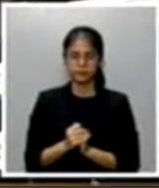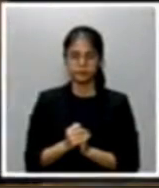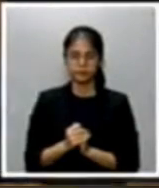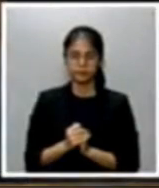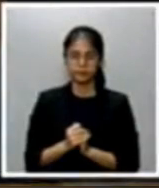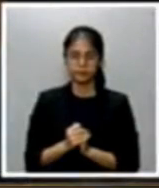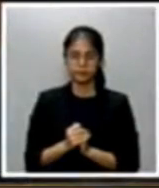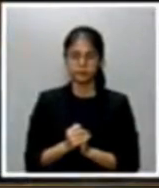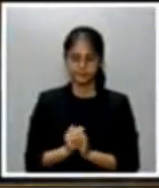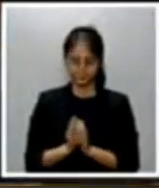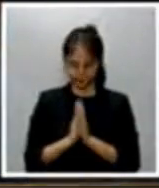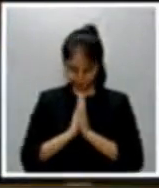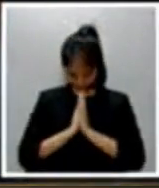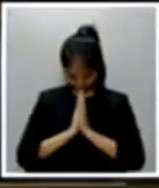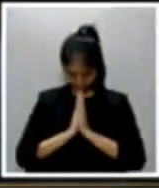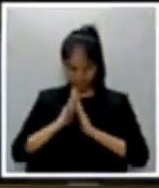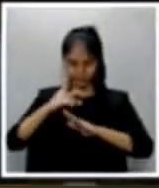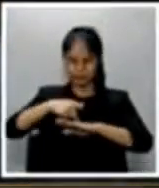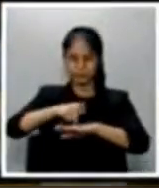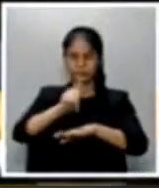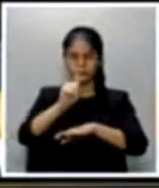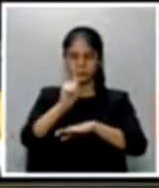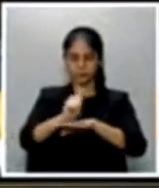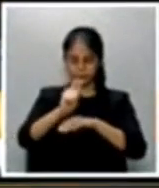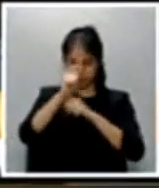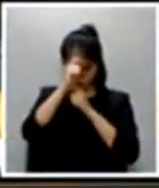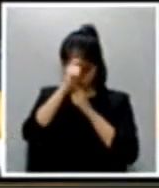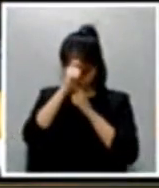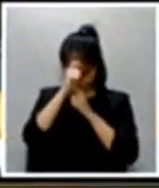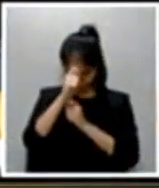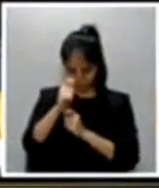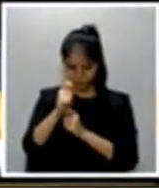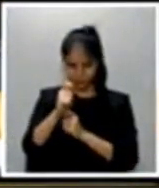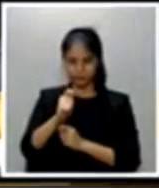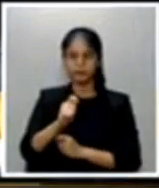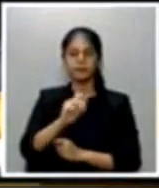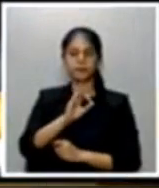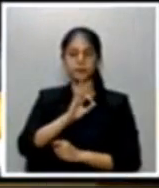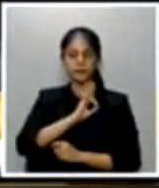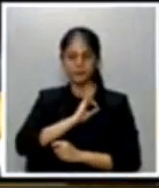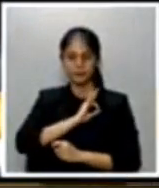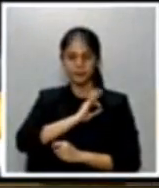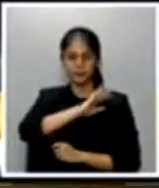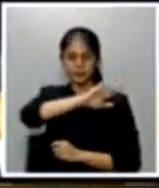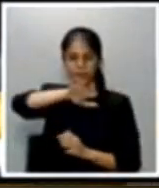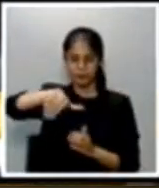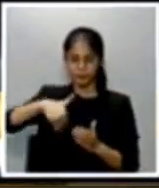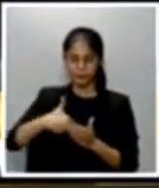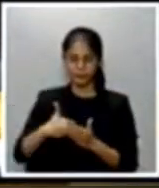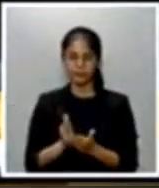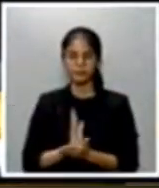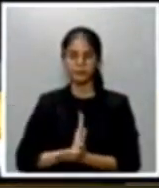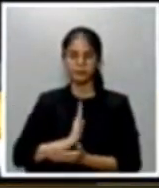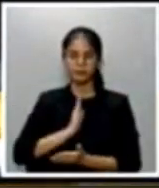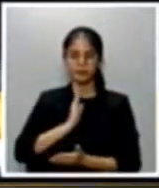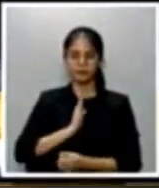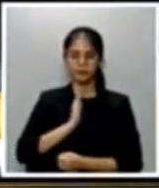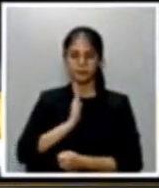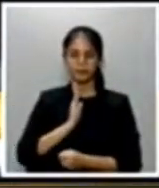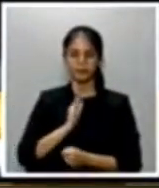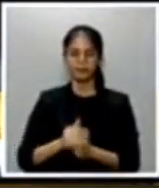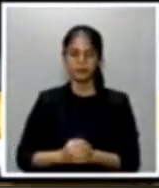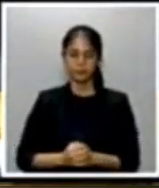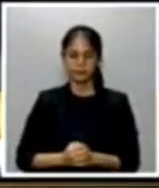กราบเรียนท่านประธานสภาที่เคารพท่านสมาชิกผู้ทรงเกียรตินะครับเรื่อง